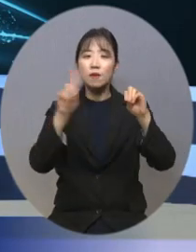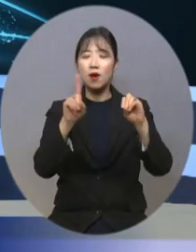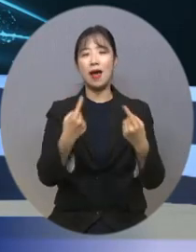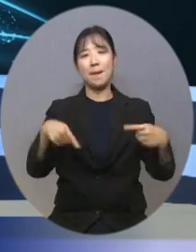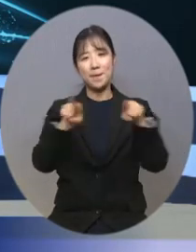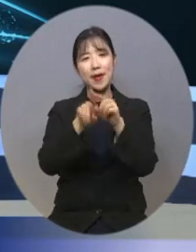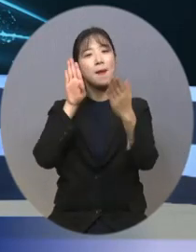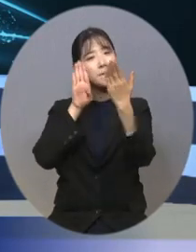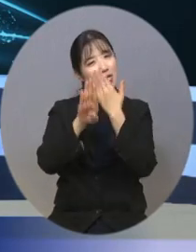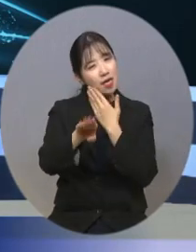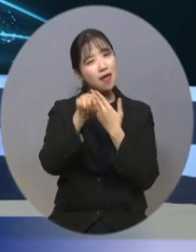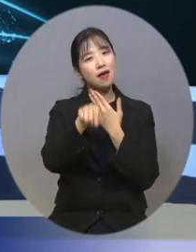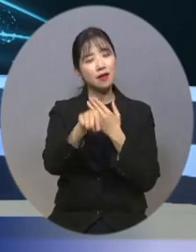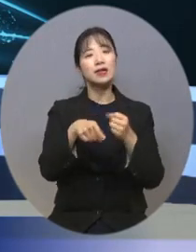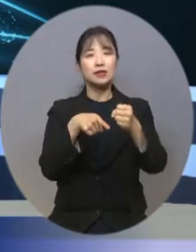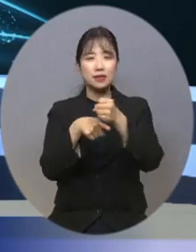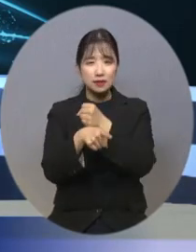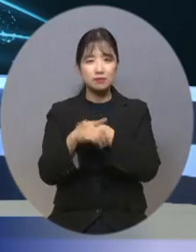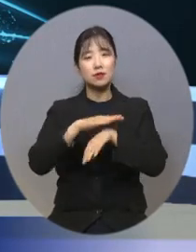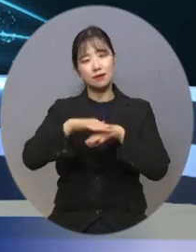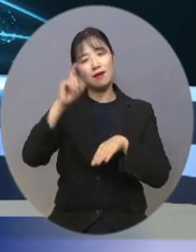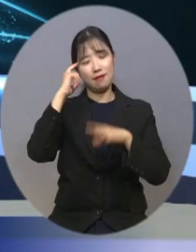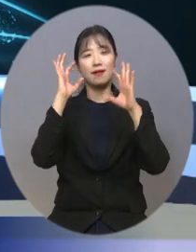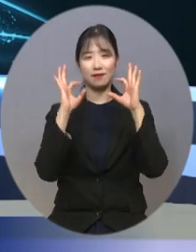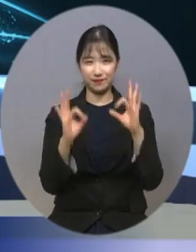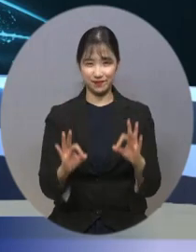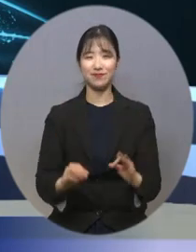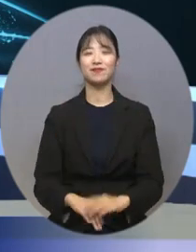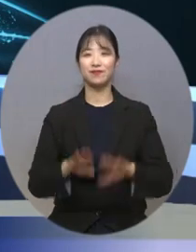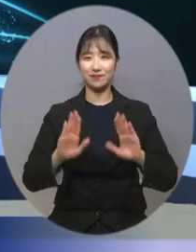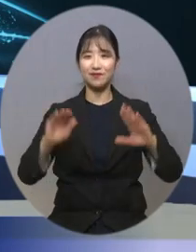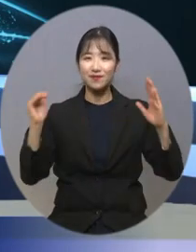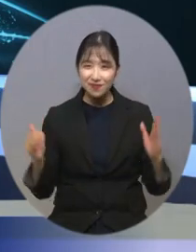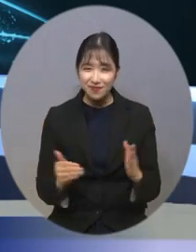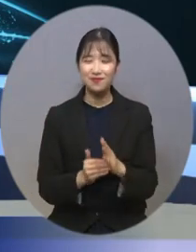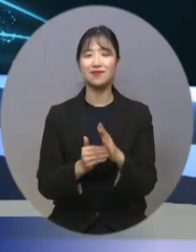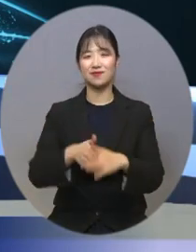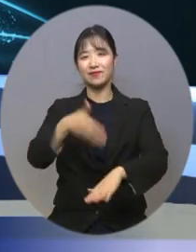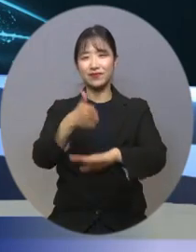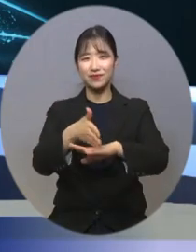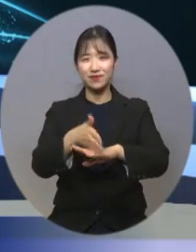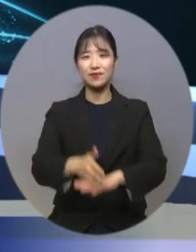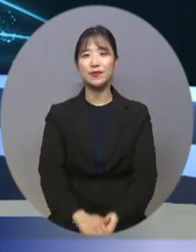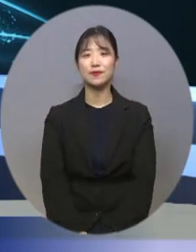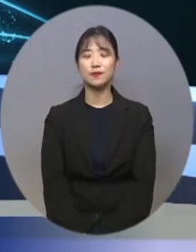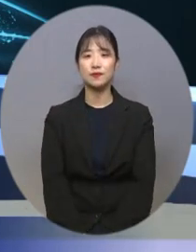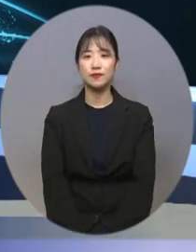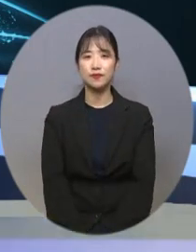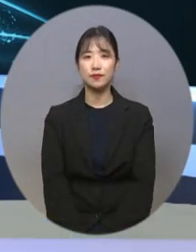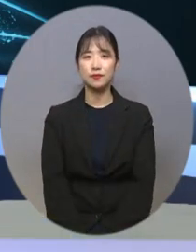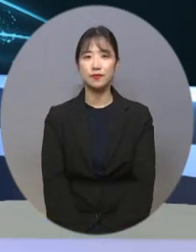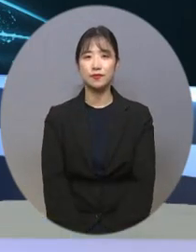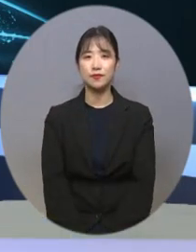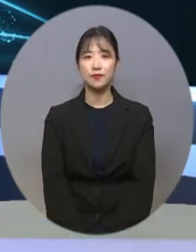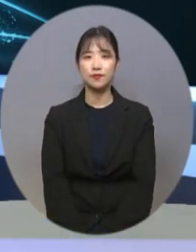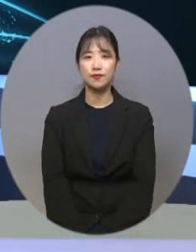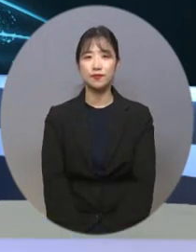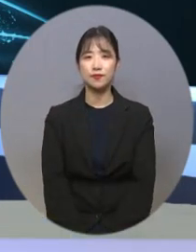의미를 되새겨봐야겠습니다. 이상 복지TV 뉴스를 마칩니다. 시청해주신 여러분 고맙습니다.